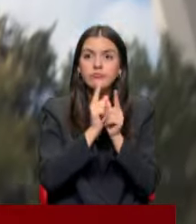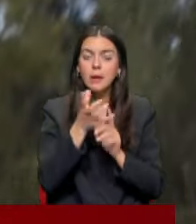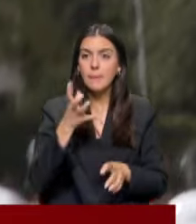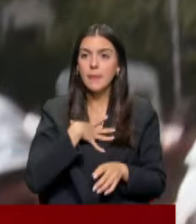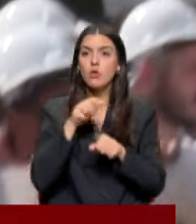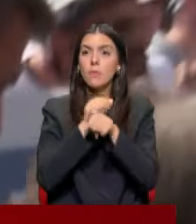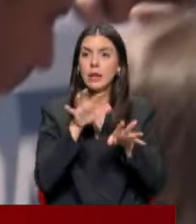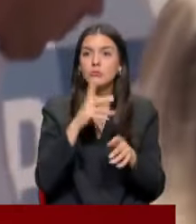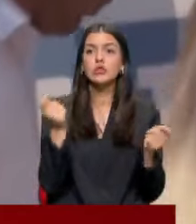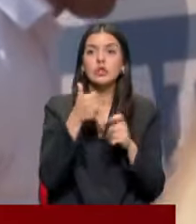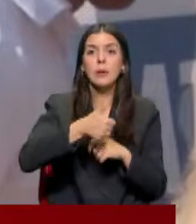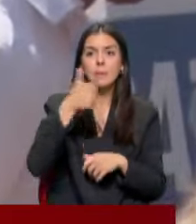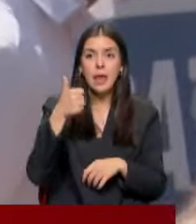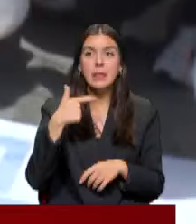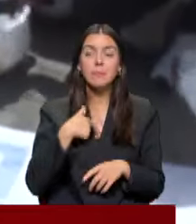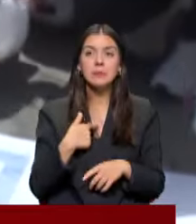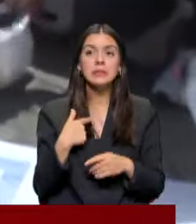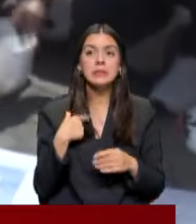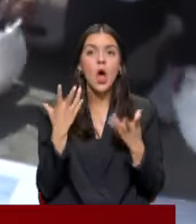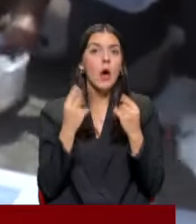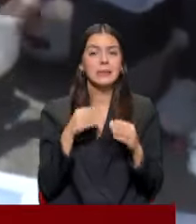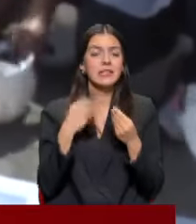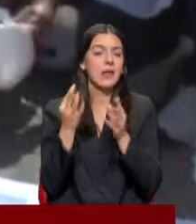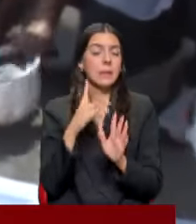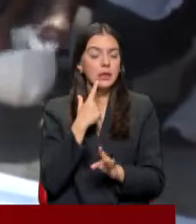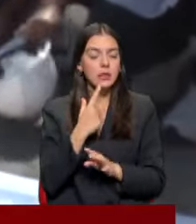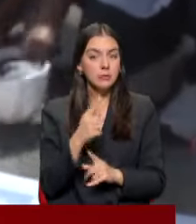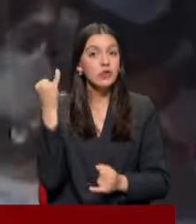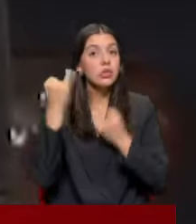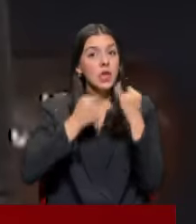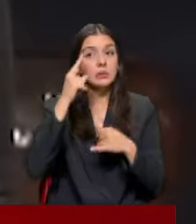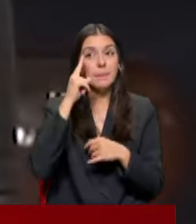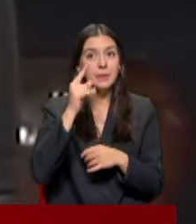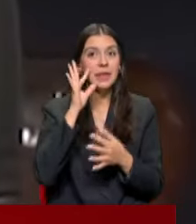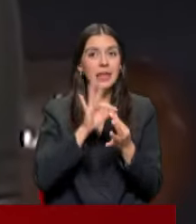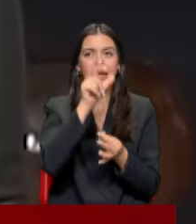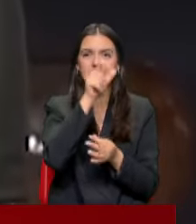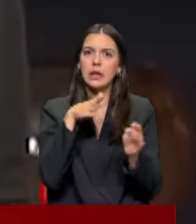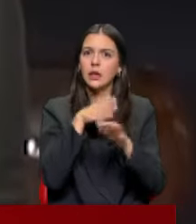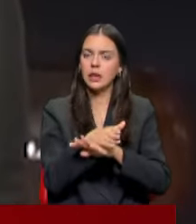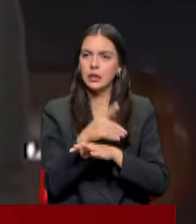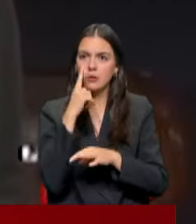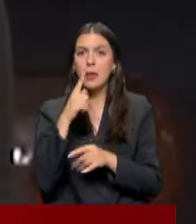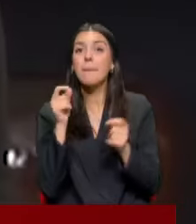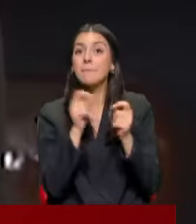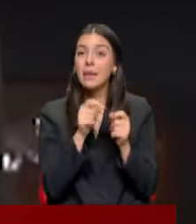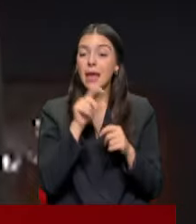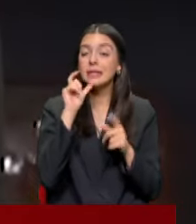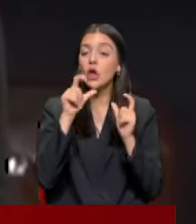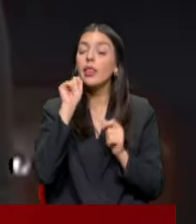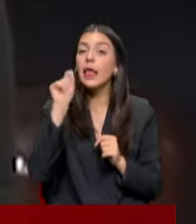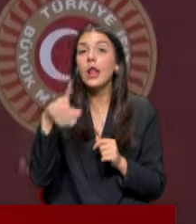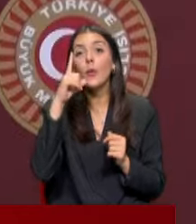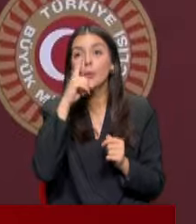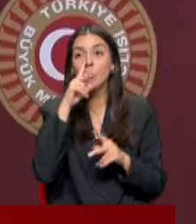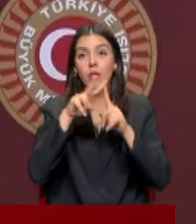paylaşılmış, Çalışma Bakanlığı bizden kaynaklanmadı açıklaması yapmıştı. Tartışmada bir bürokrat girdi devreye. Batman SGK İl Müdürü Naif